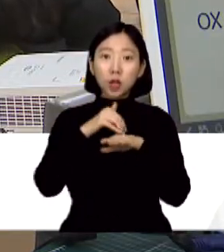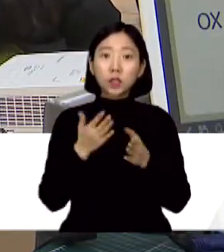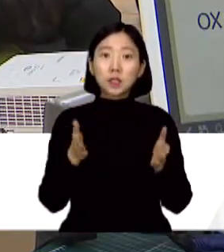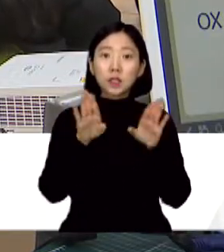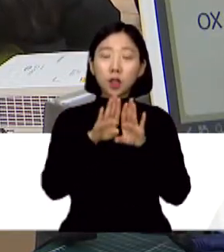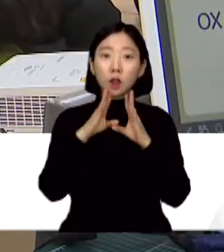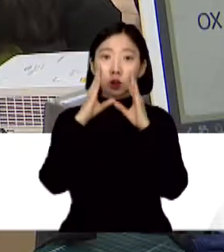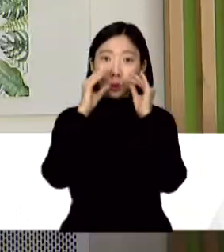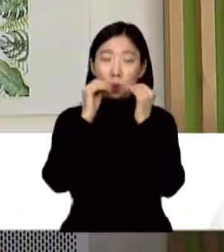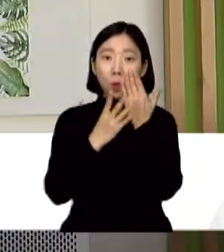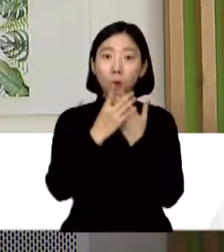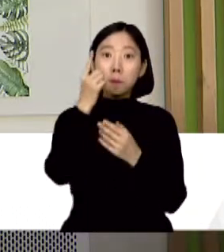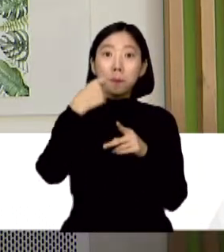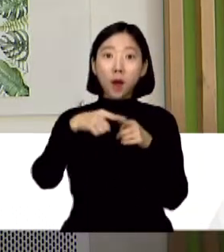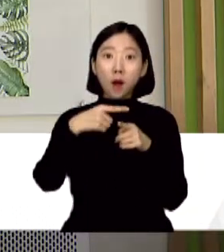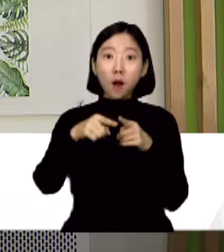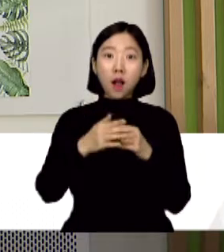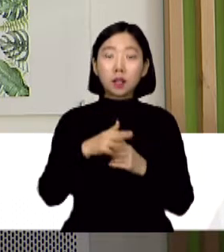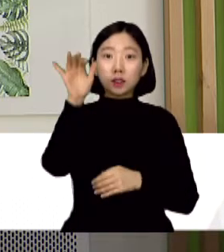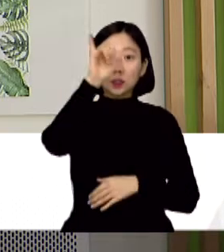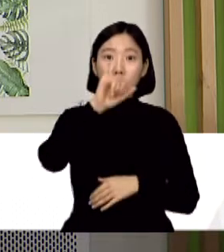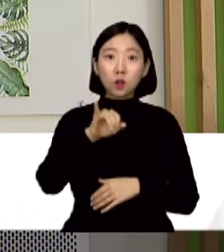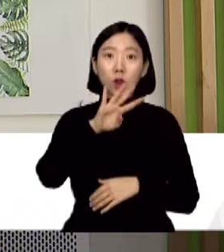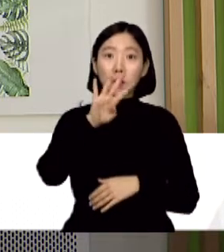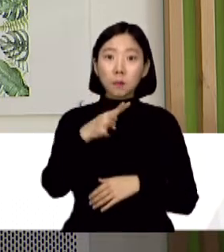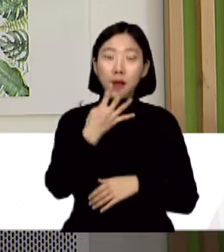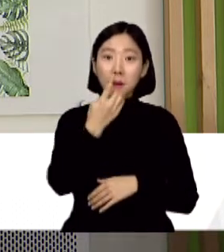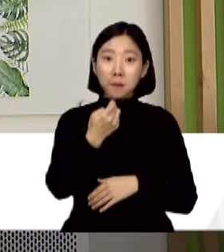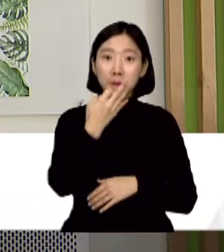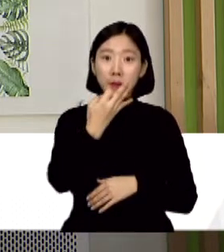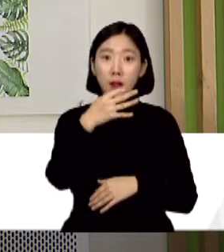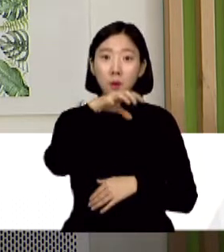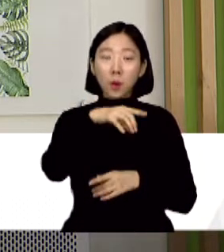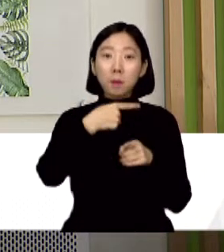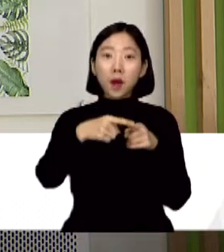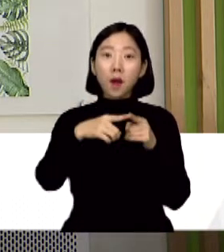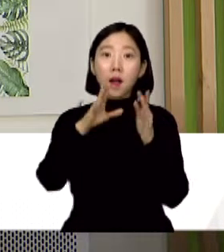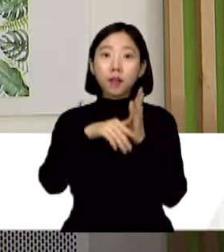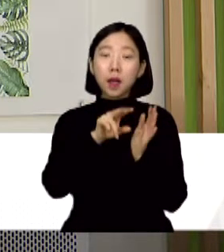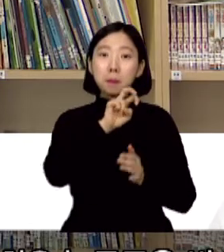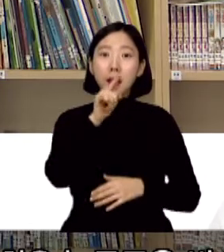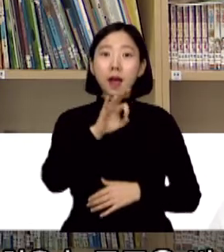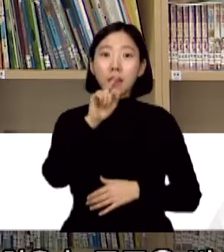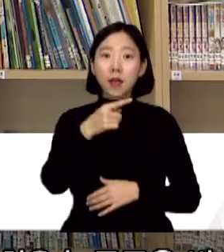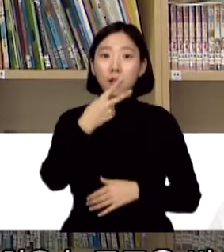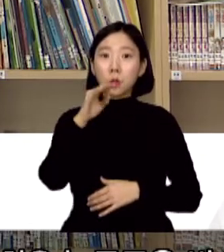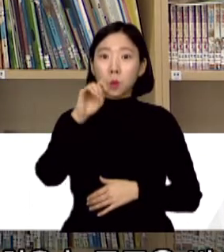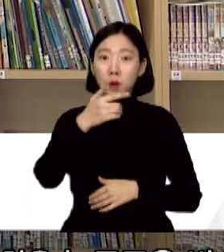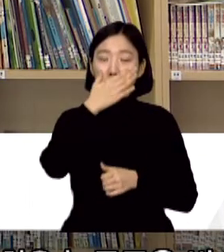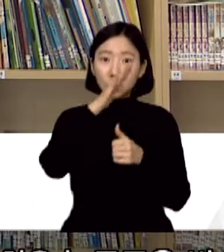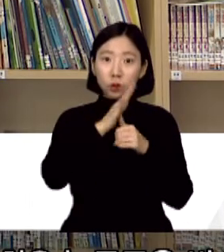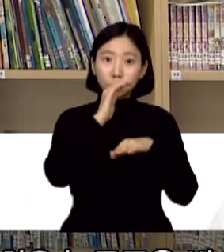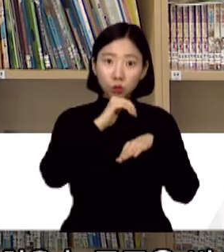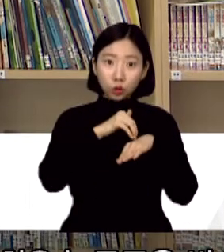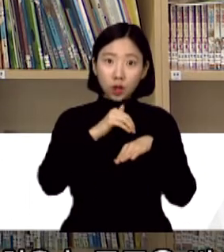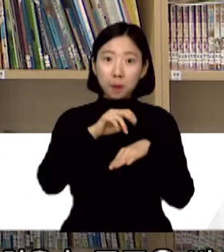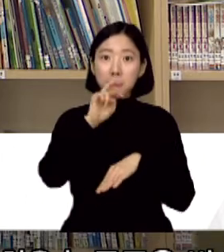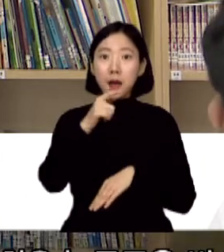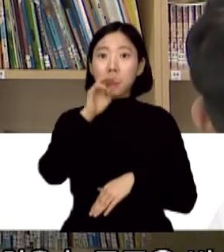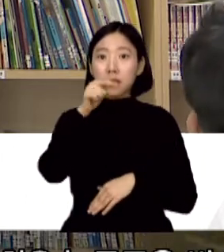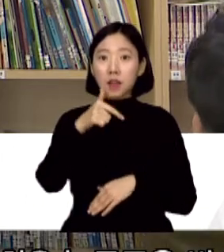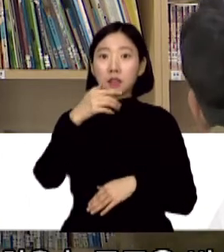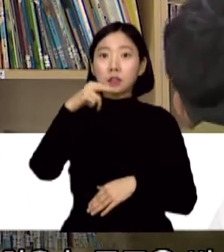수련시설 종합평가. 전국 445개소를 대상으로 이뤄진 이번 평가에서 만안 동안 청소년